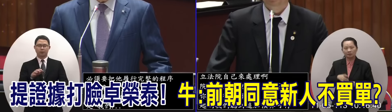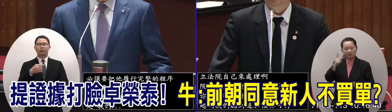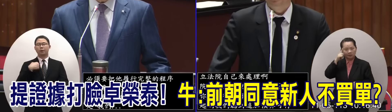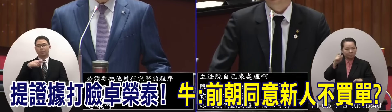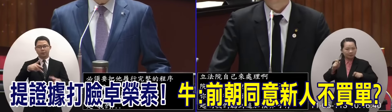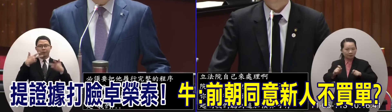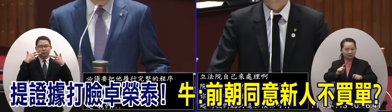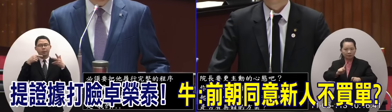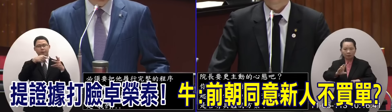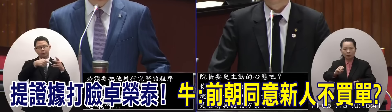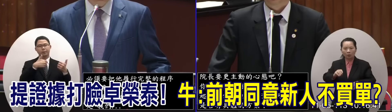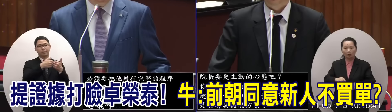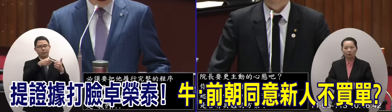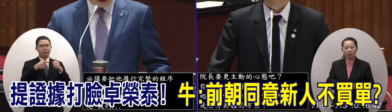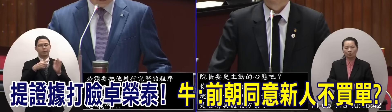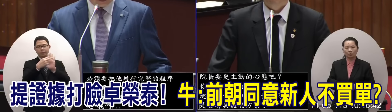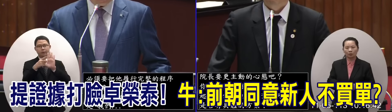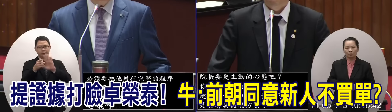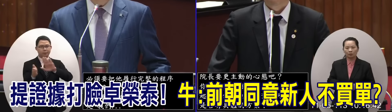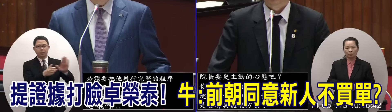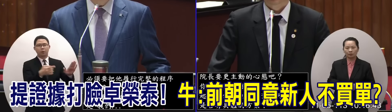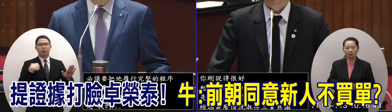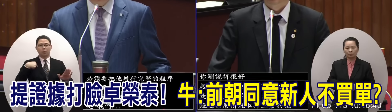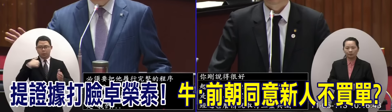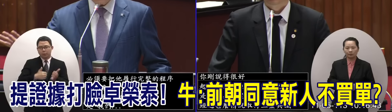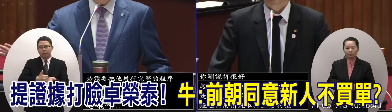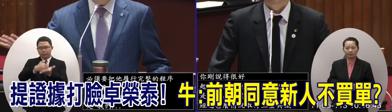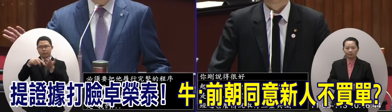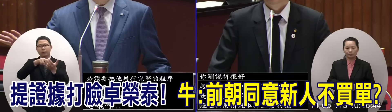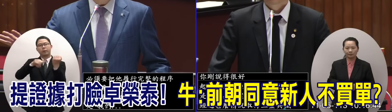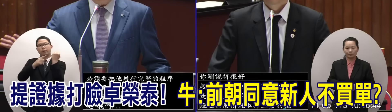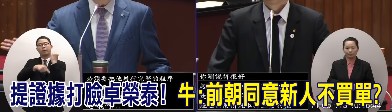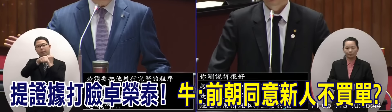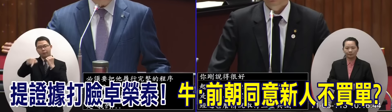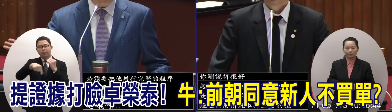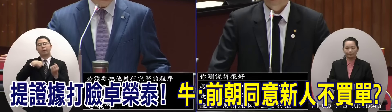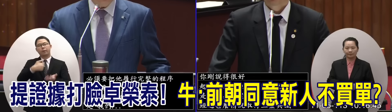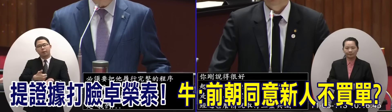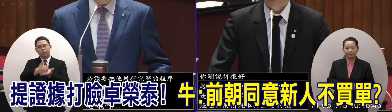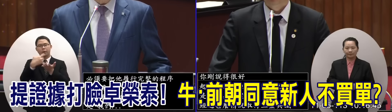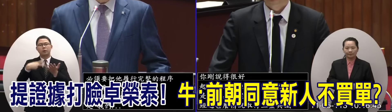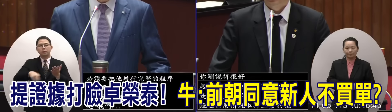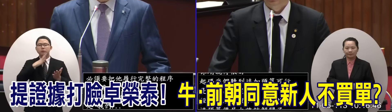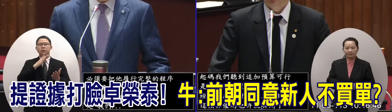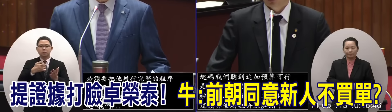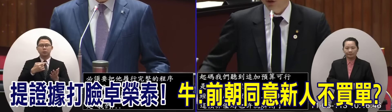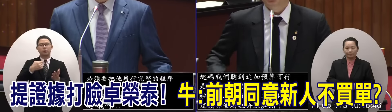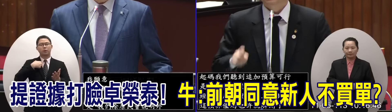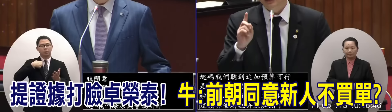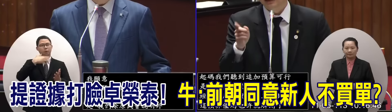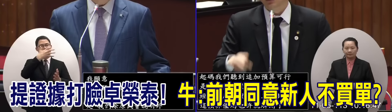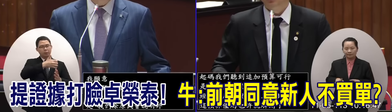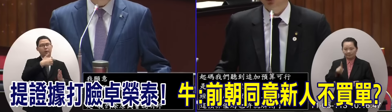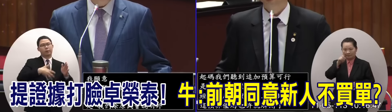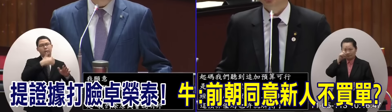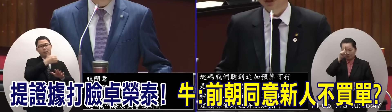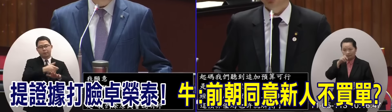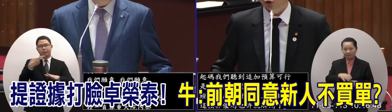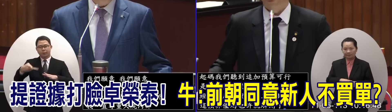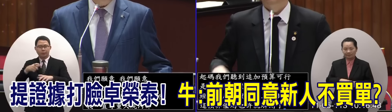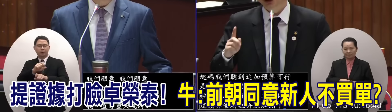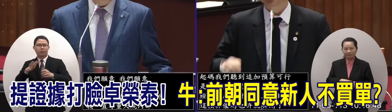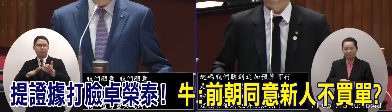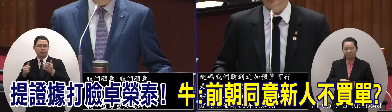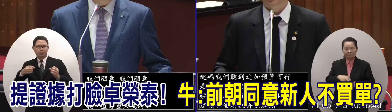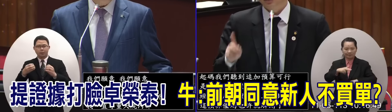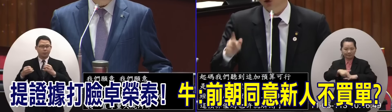原民会的说明之外，我一直尊重大院内部，所以我们是透过朝野党团在做沟通。 我们期待看到一个具体有